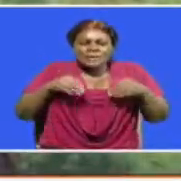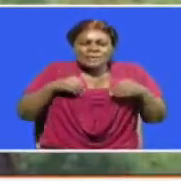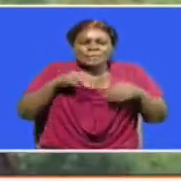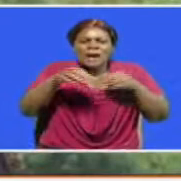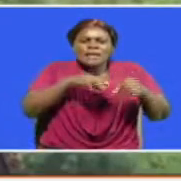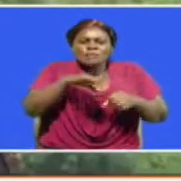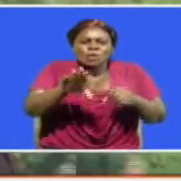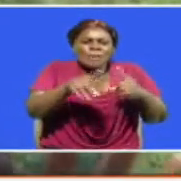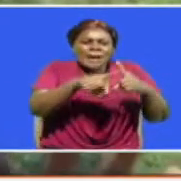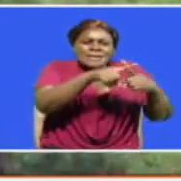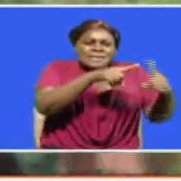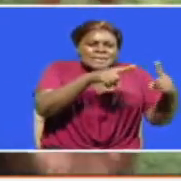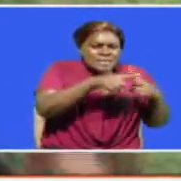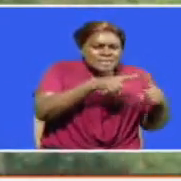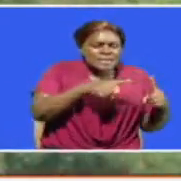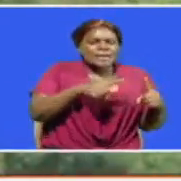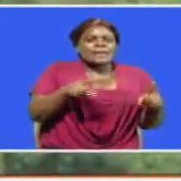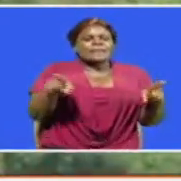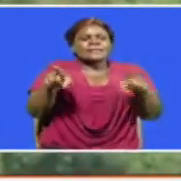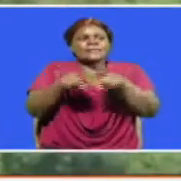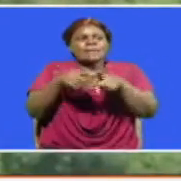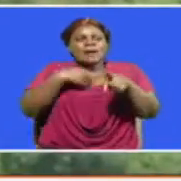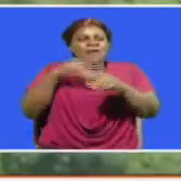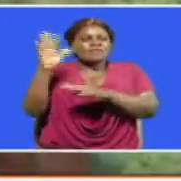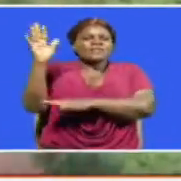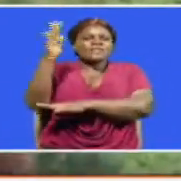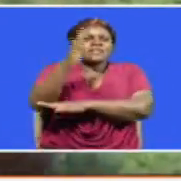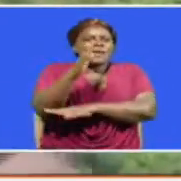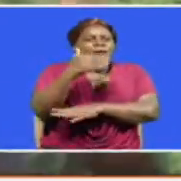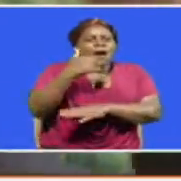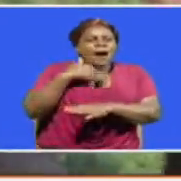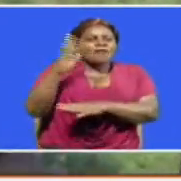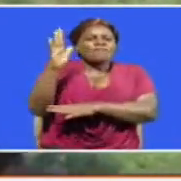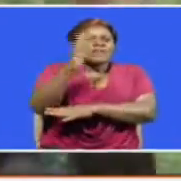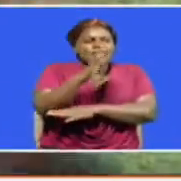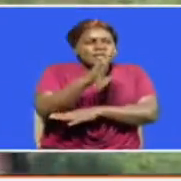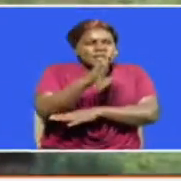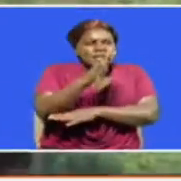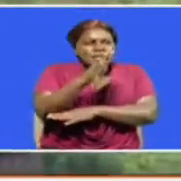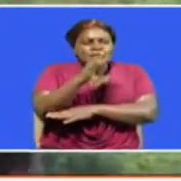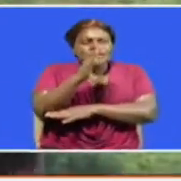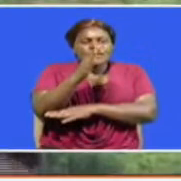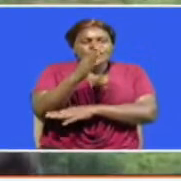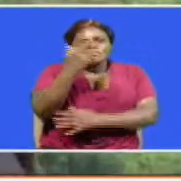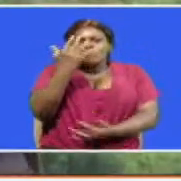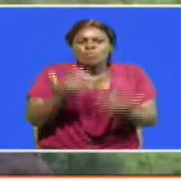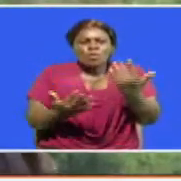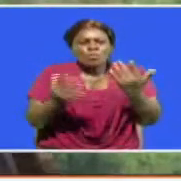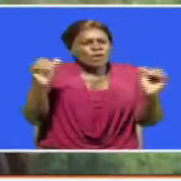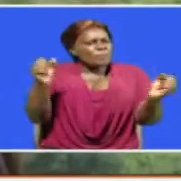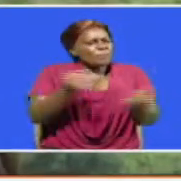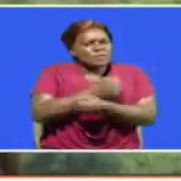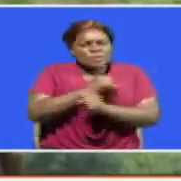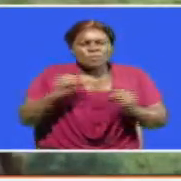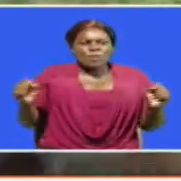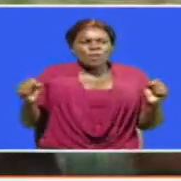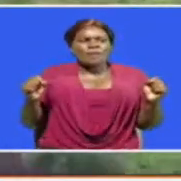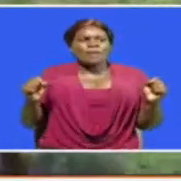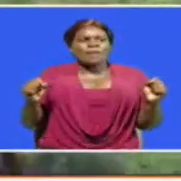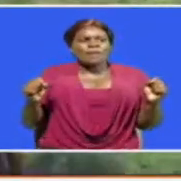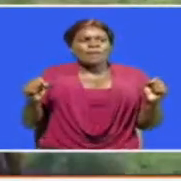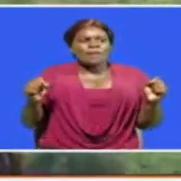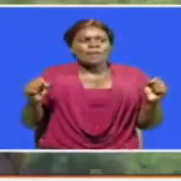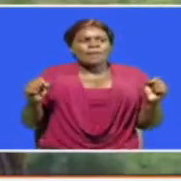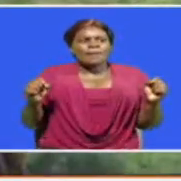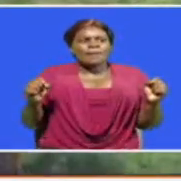na mtu mwingine. Now, tuko mambo na miti. Kuna miti ambaye sisi kama jamii hatuchomi hata kuwa kuni. Miti